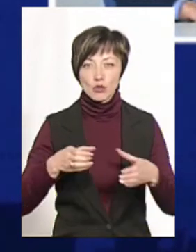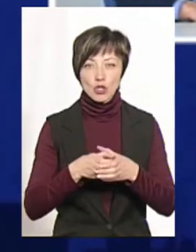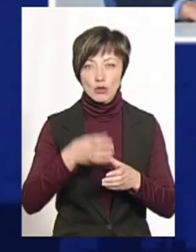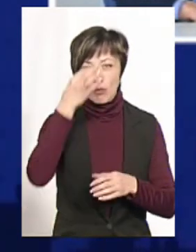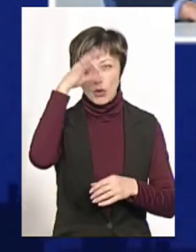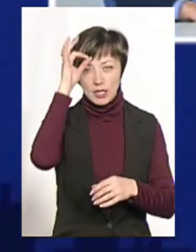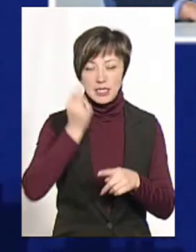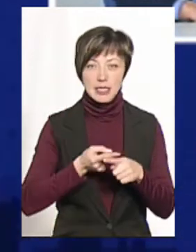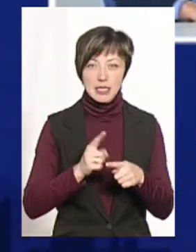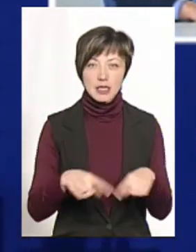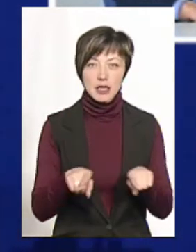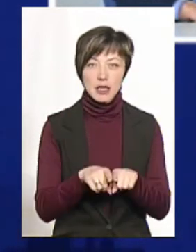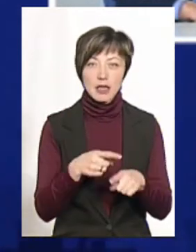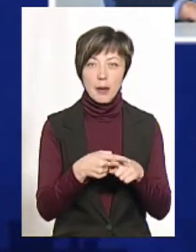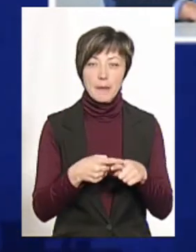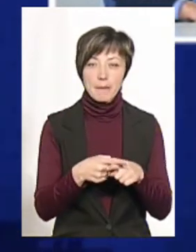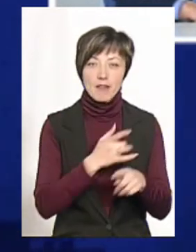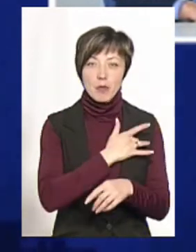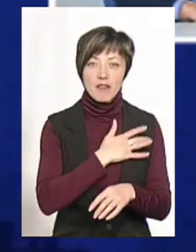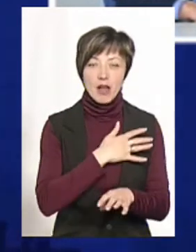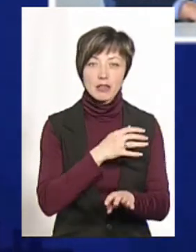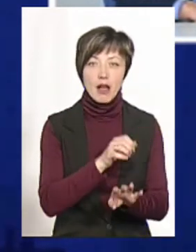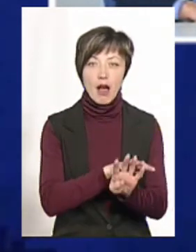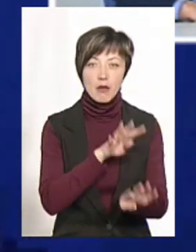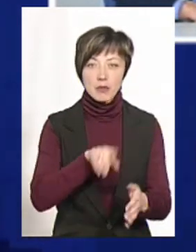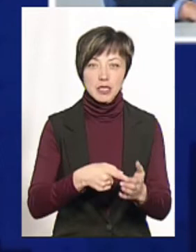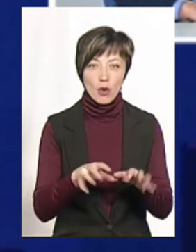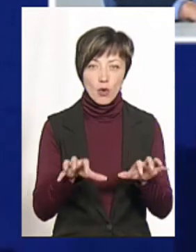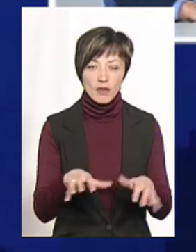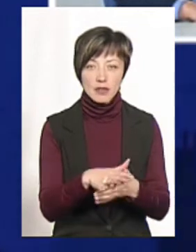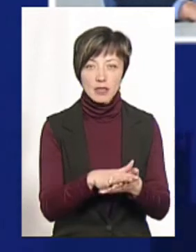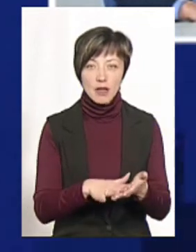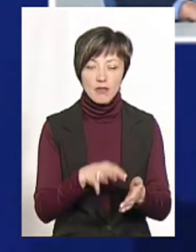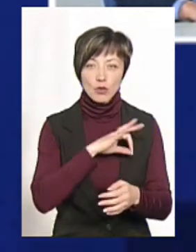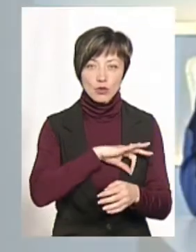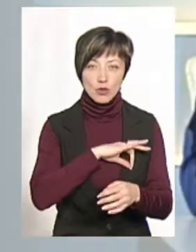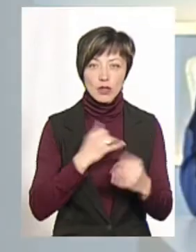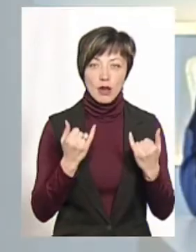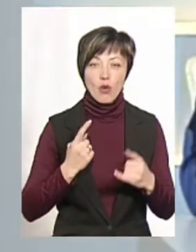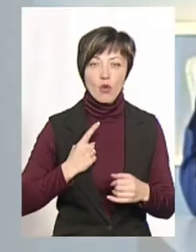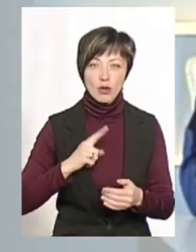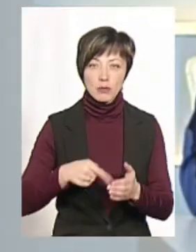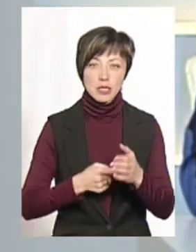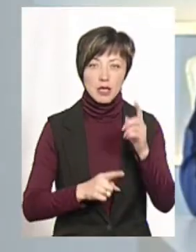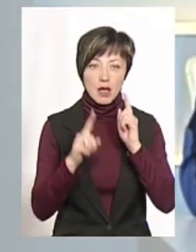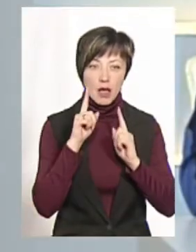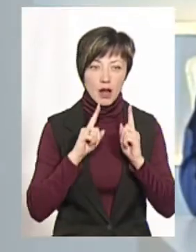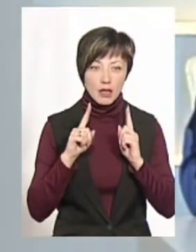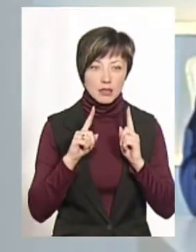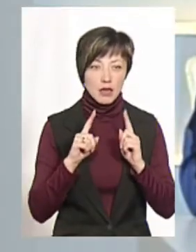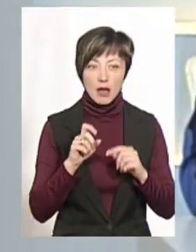дружини, поліції – це такі собі напівприватні армії, міських голів і так далі. Вони використовуються там для охорони міських рад.